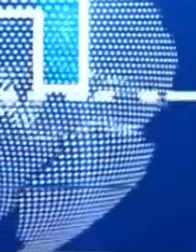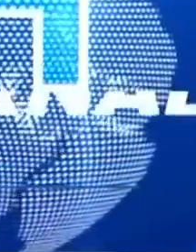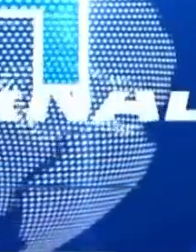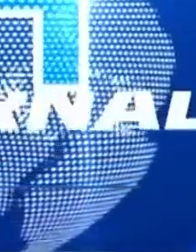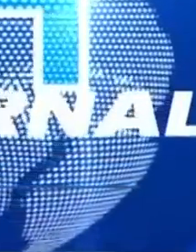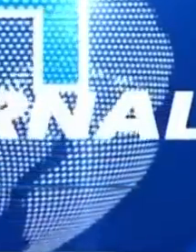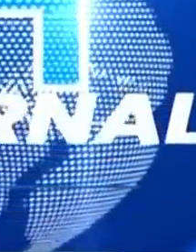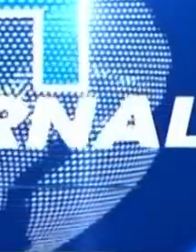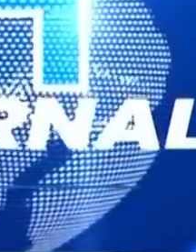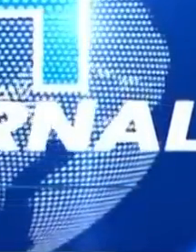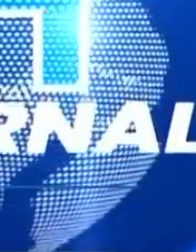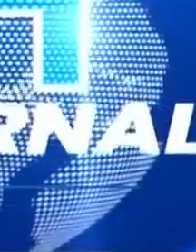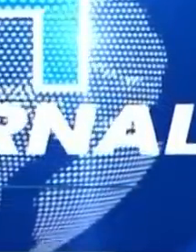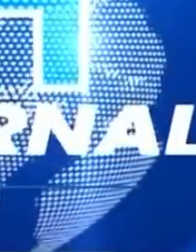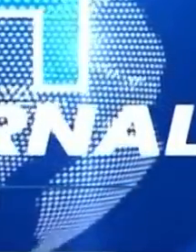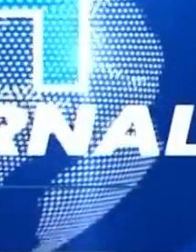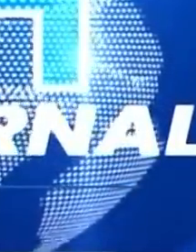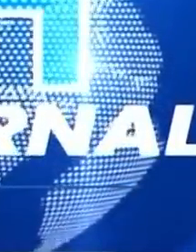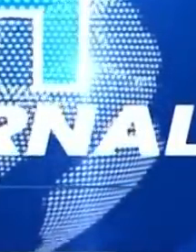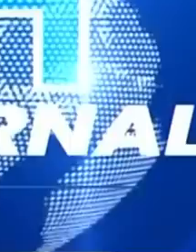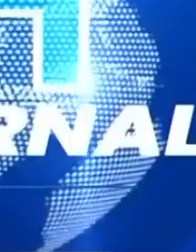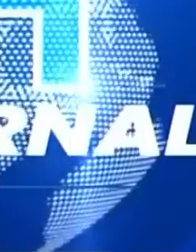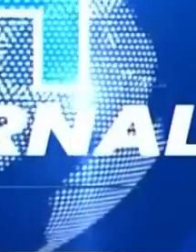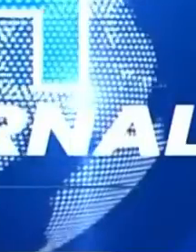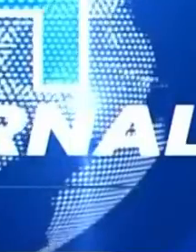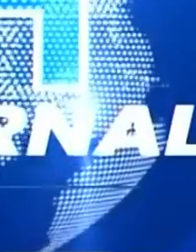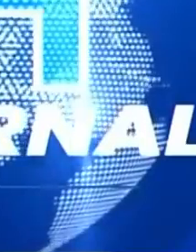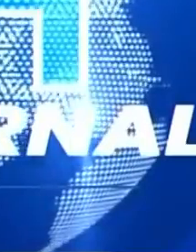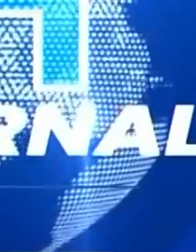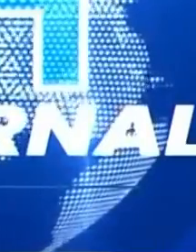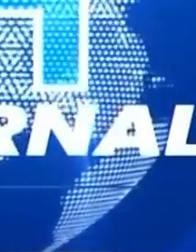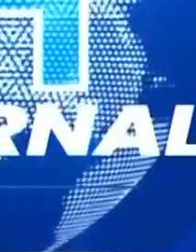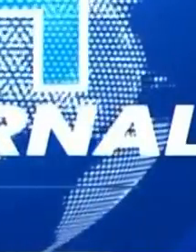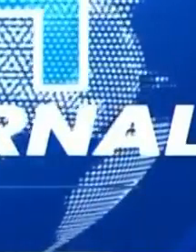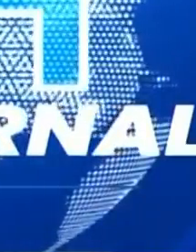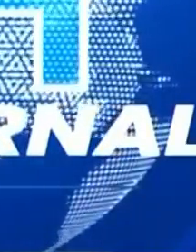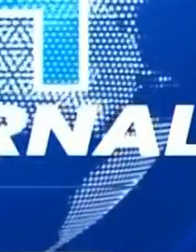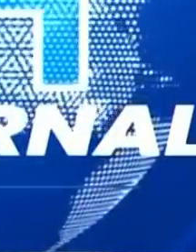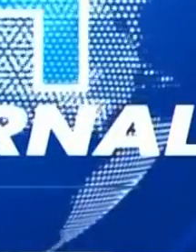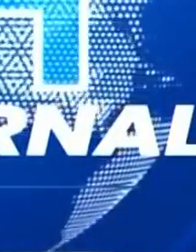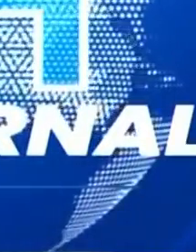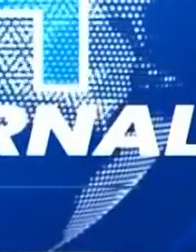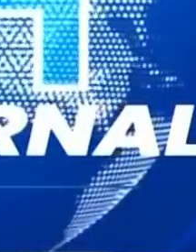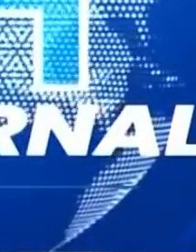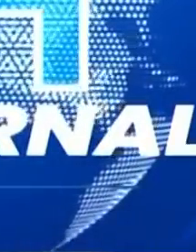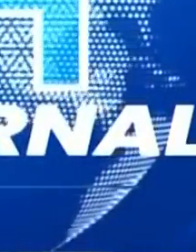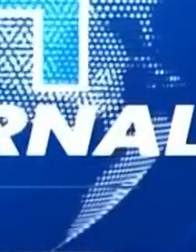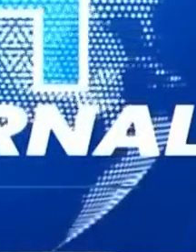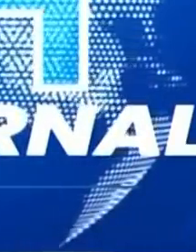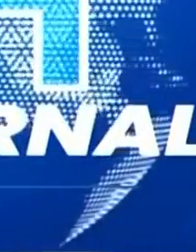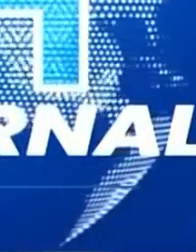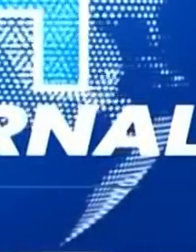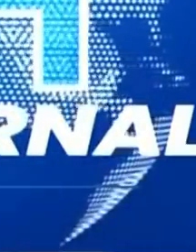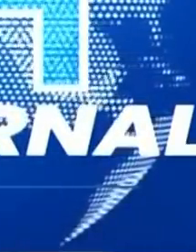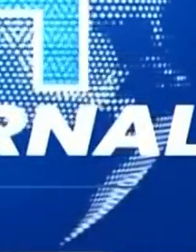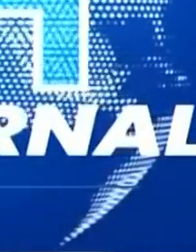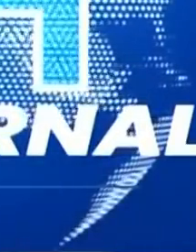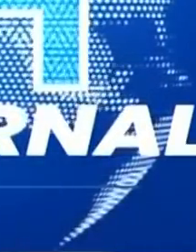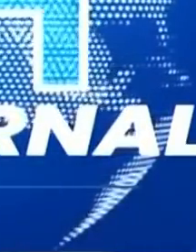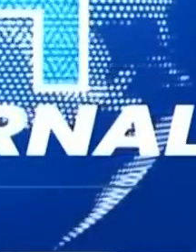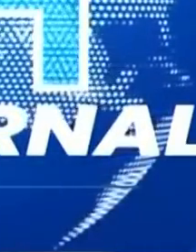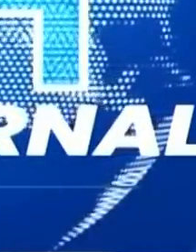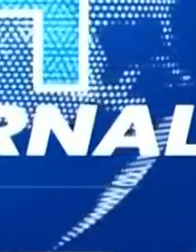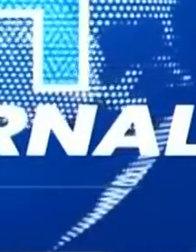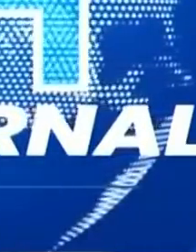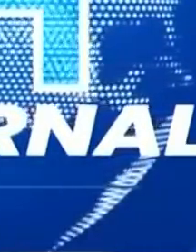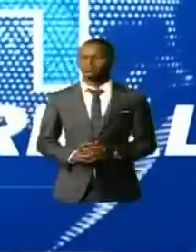par l'armée rwandaise. Il s'agit du tronçon Kibumba-Rumangabo. Ces combats avaient poussé les populations à quitter leur village